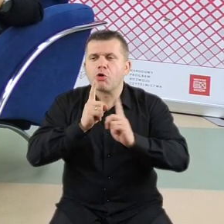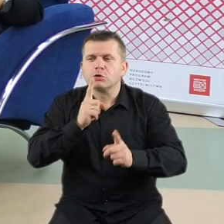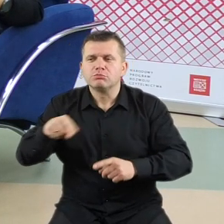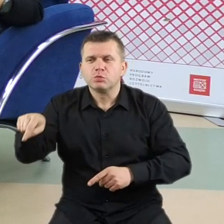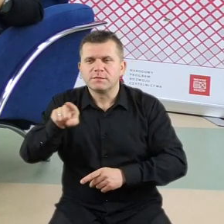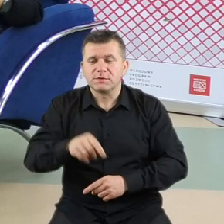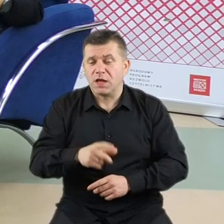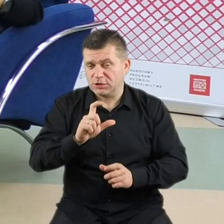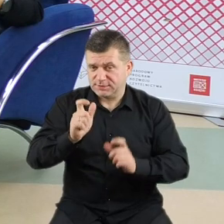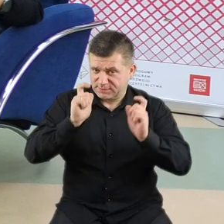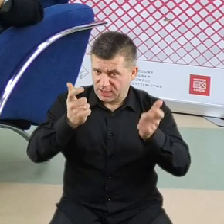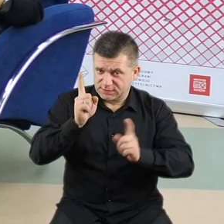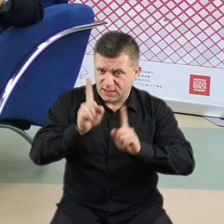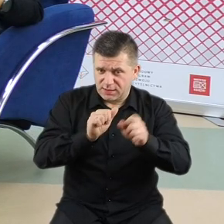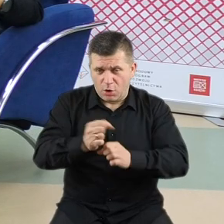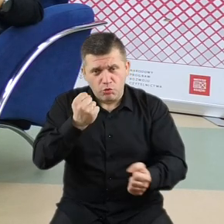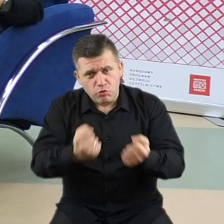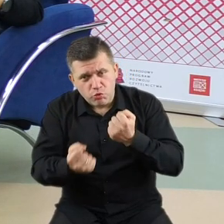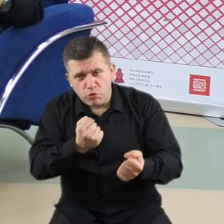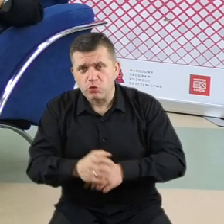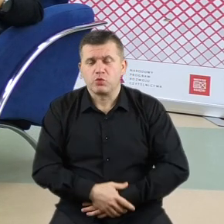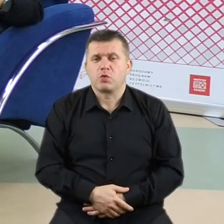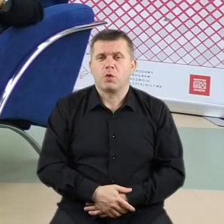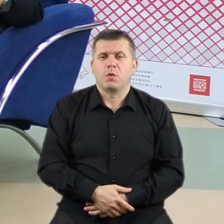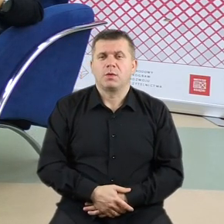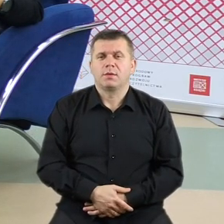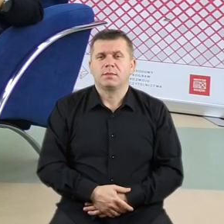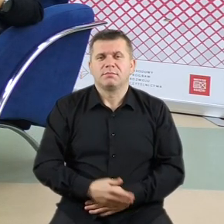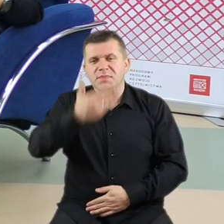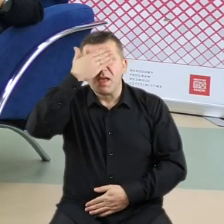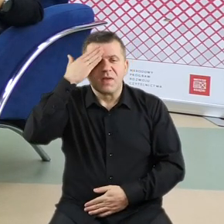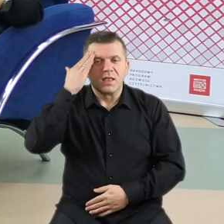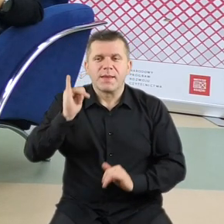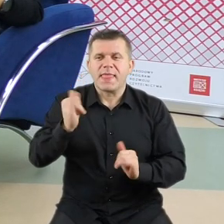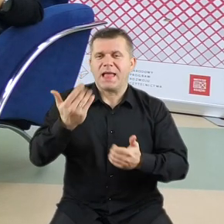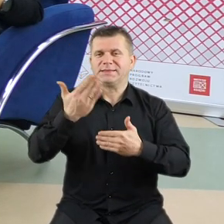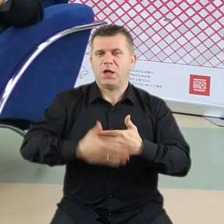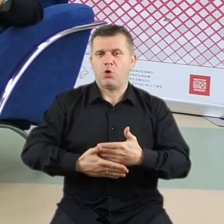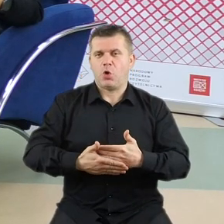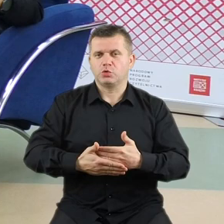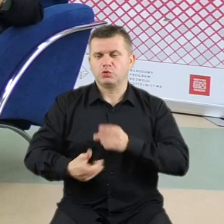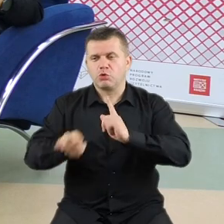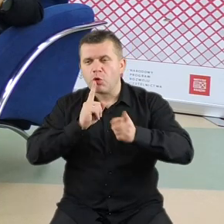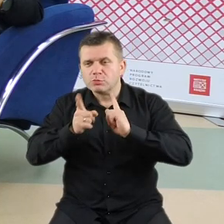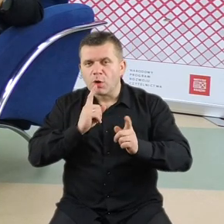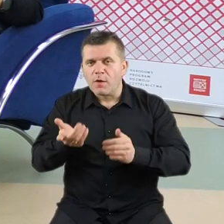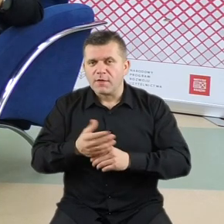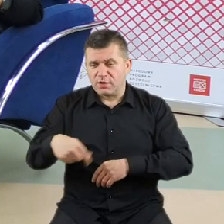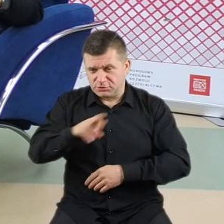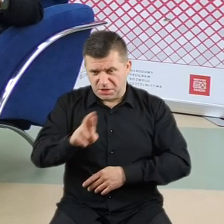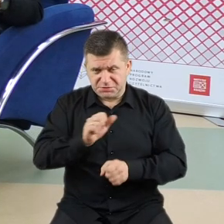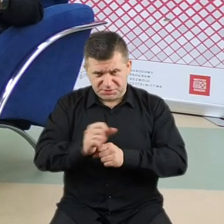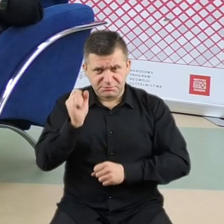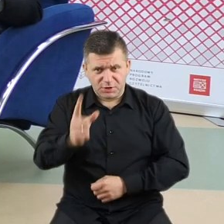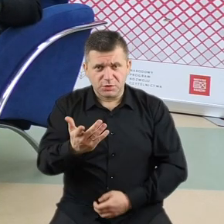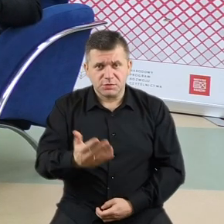czy zdarza się tak, że nie wiem, jest trudno, że jest tak nie wiadomo właśnie jak zakończyć rozmowę? Czy takie rzeczy